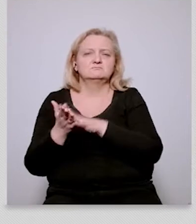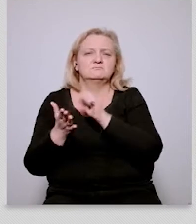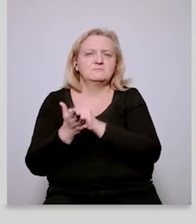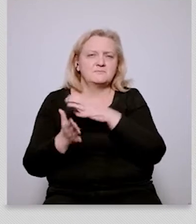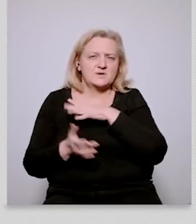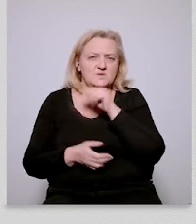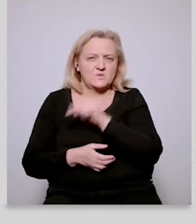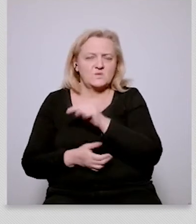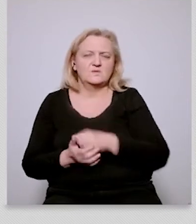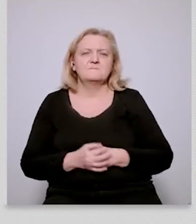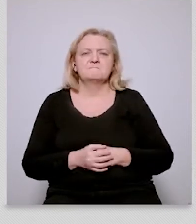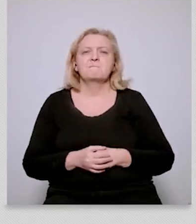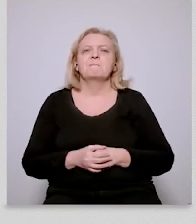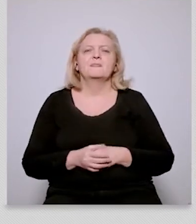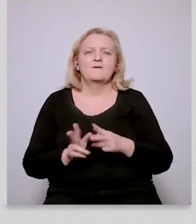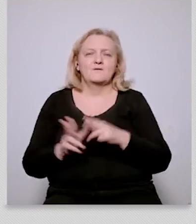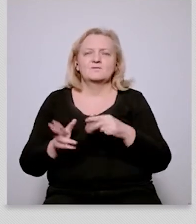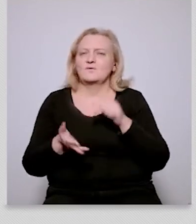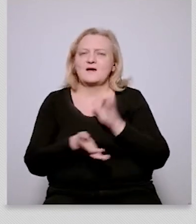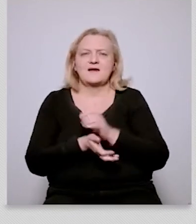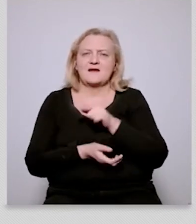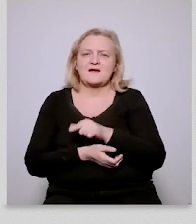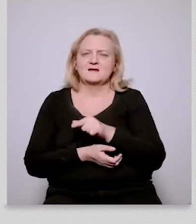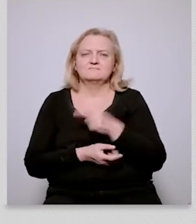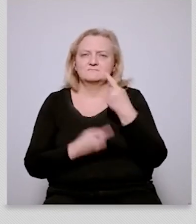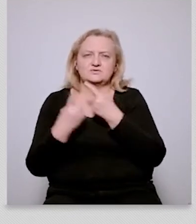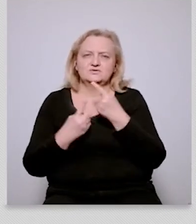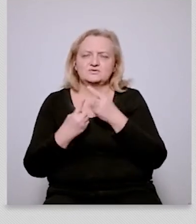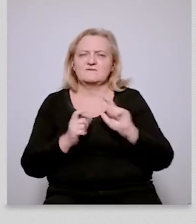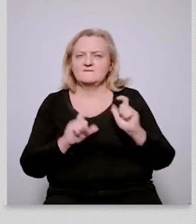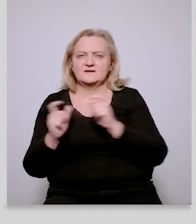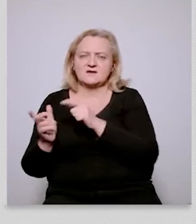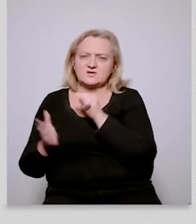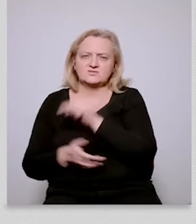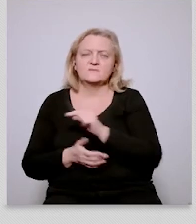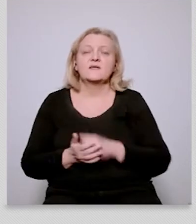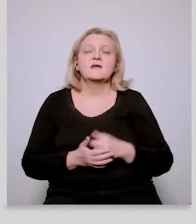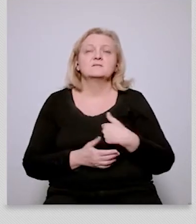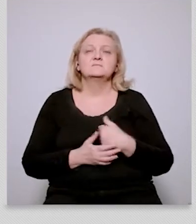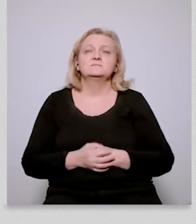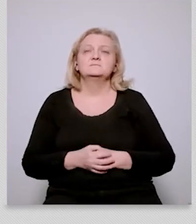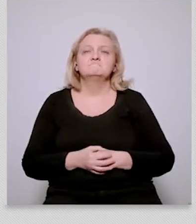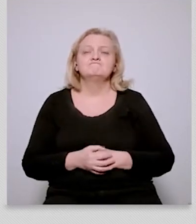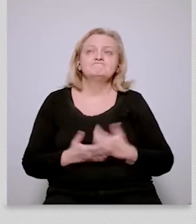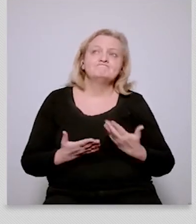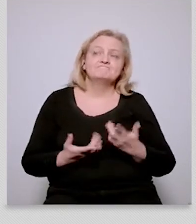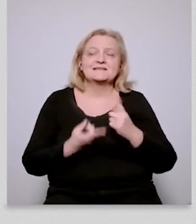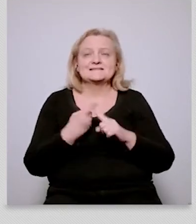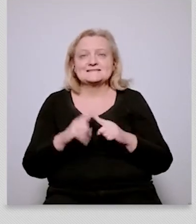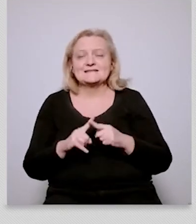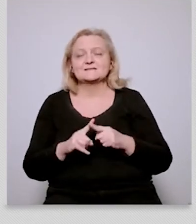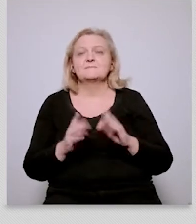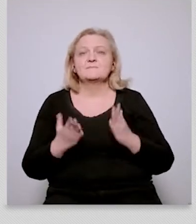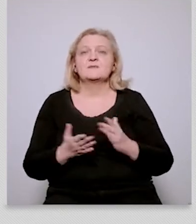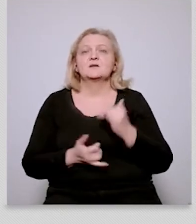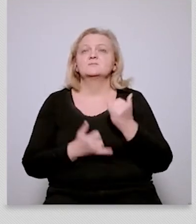to jest bardzo charakterystyczna sekwencja zdarzeń. W pewnym sensie jeżeli